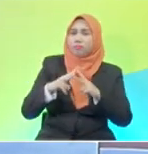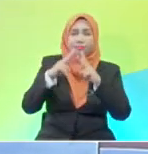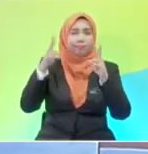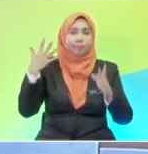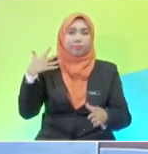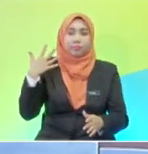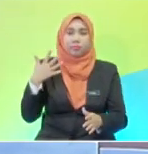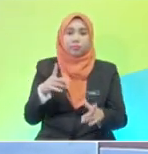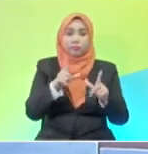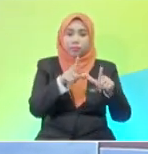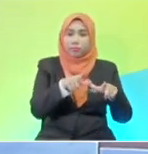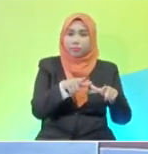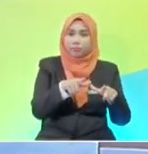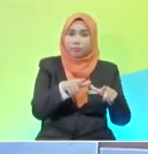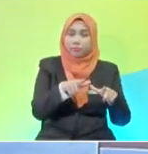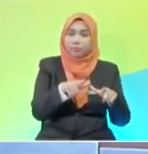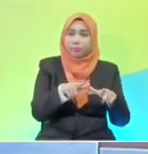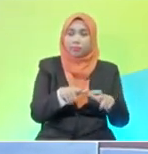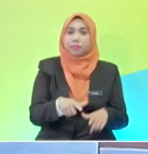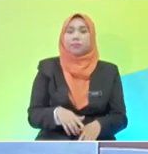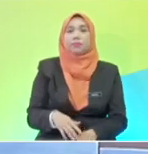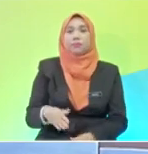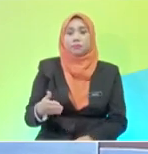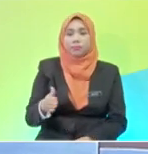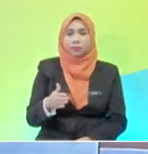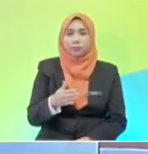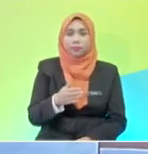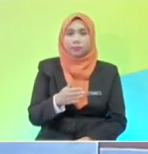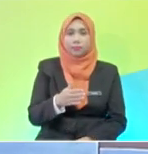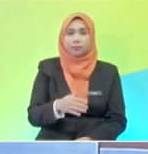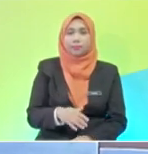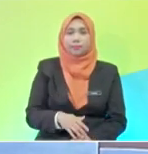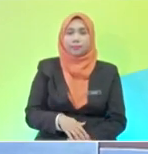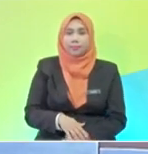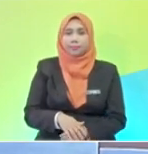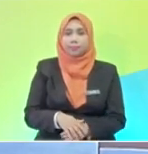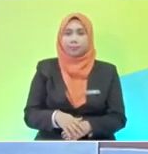satu tuh dia dijemur di bawah matahari yang tidak dari ada teduh-teduh